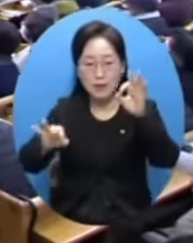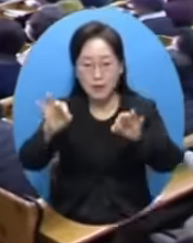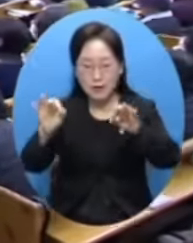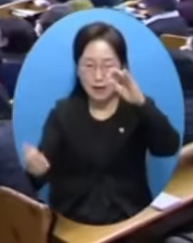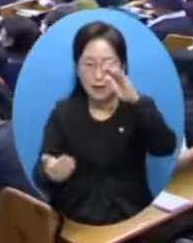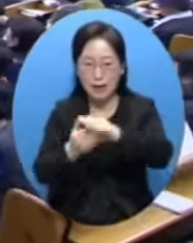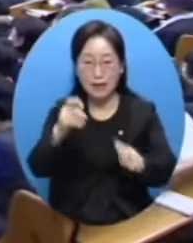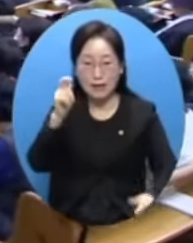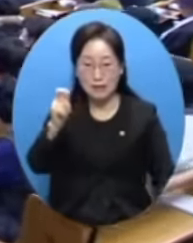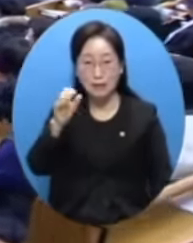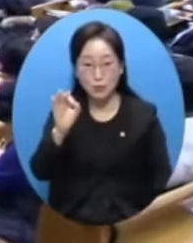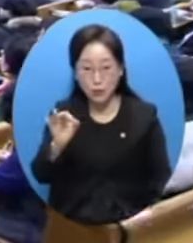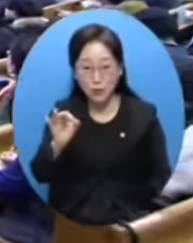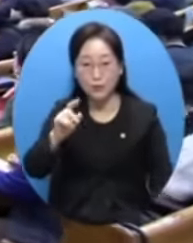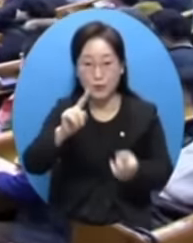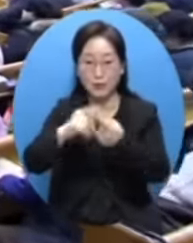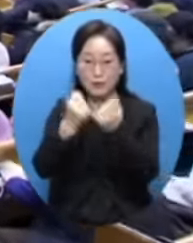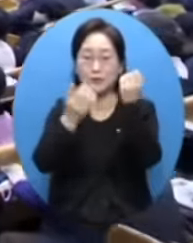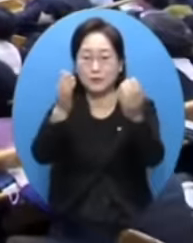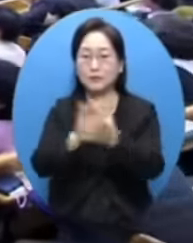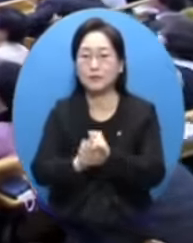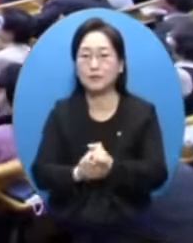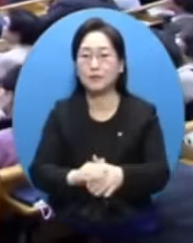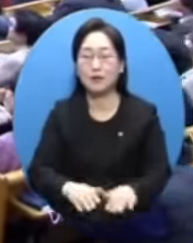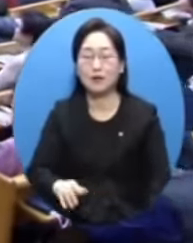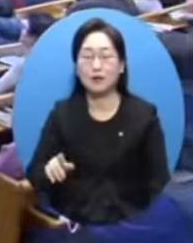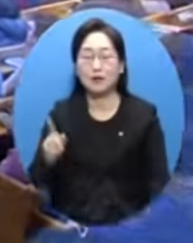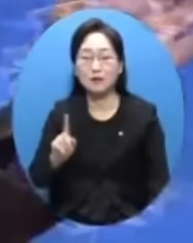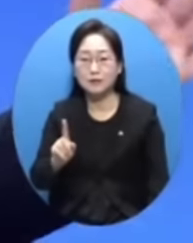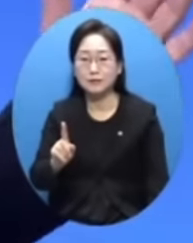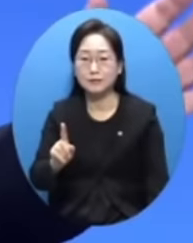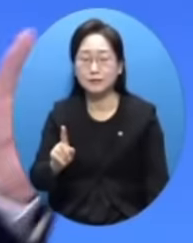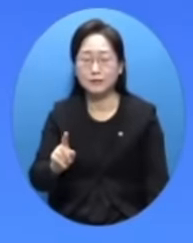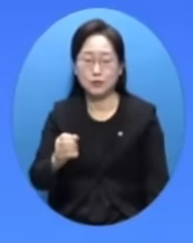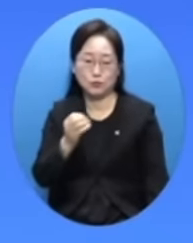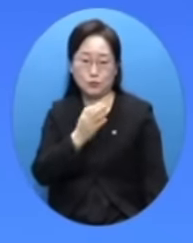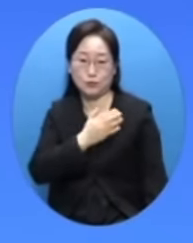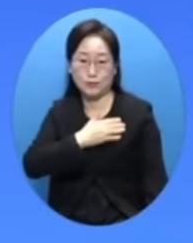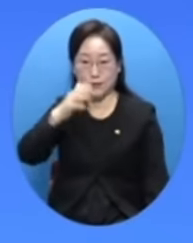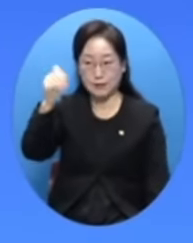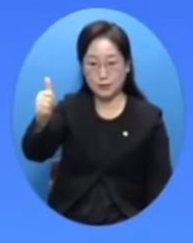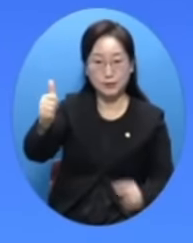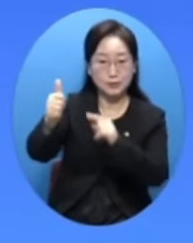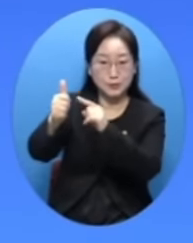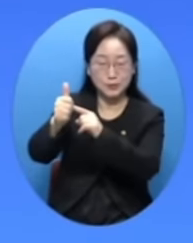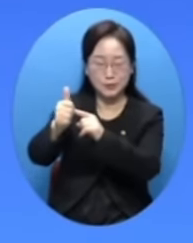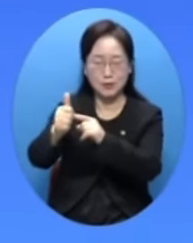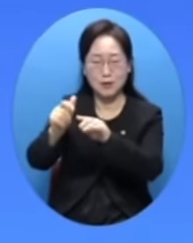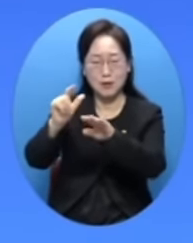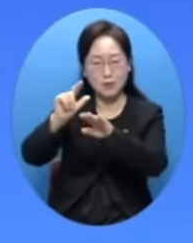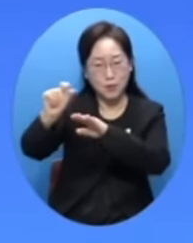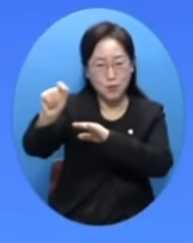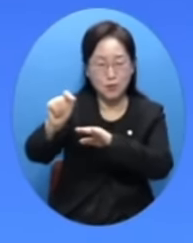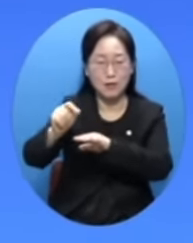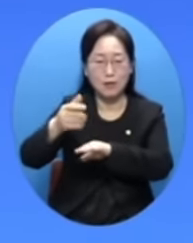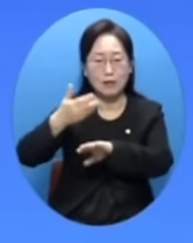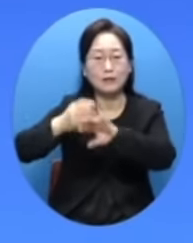은혜를 나누기 원합니다 잘 아시는 대로 한 부자 주인이 멀리 타고